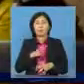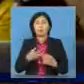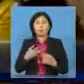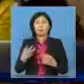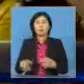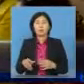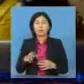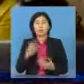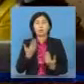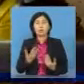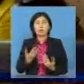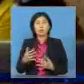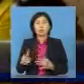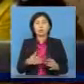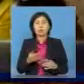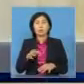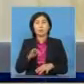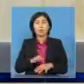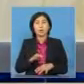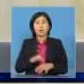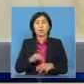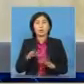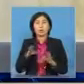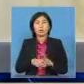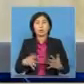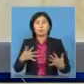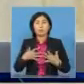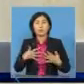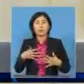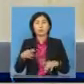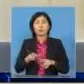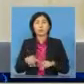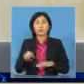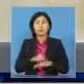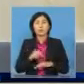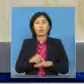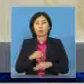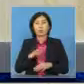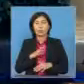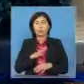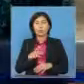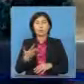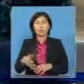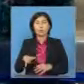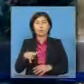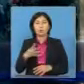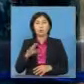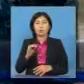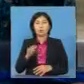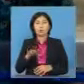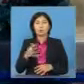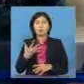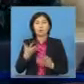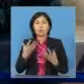глава семьи. Сейчас он передвигается на костылях. А затем пневмония скосила хранительницу семейного очага. 34-летняя Света болела в